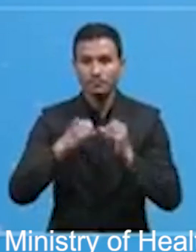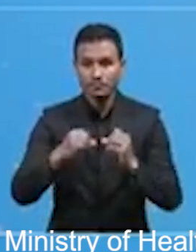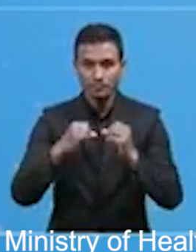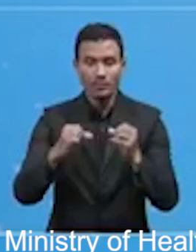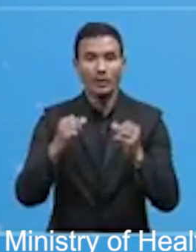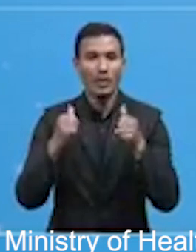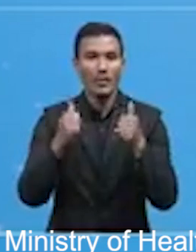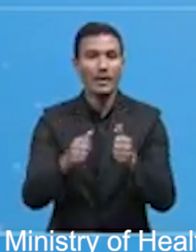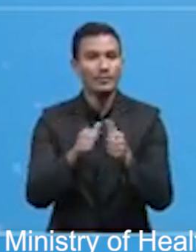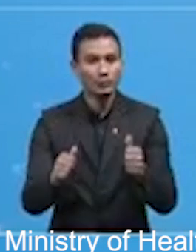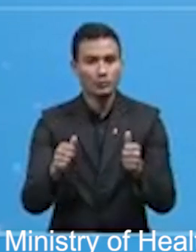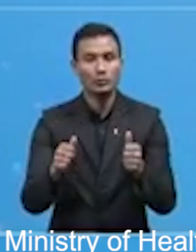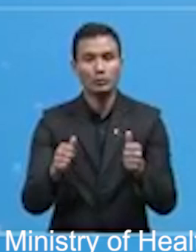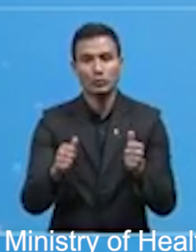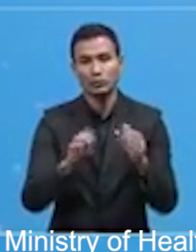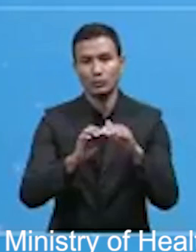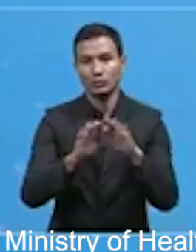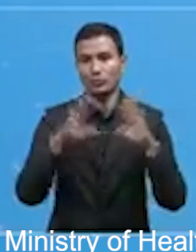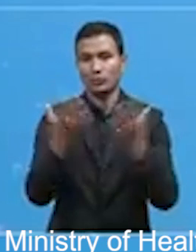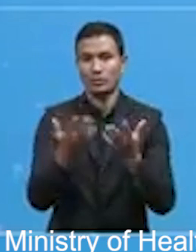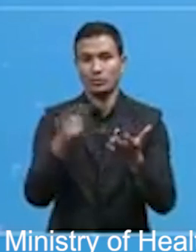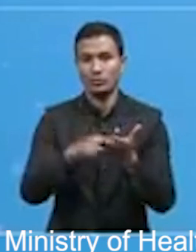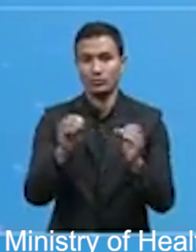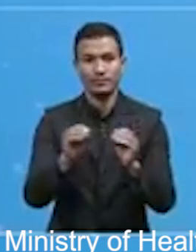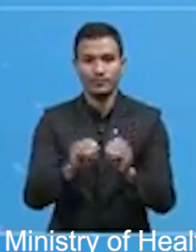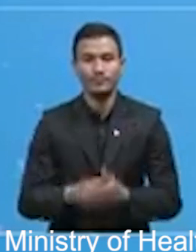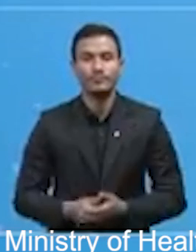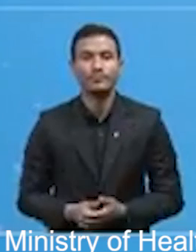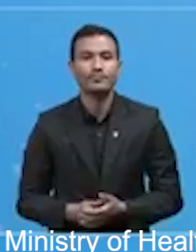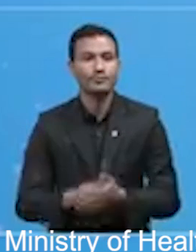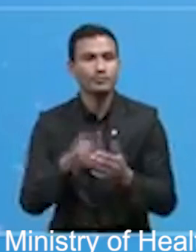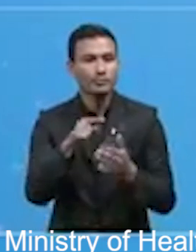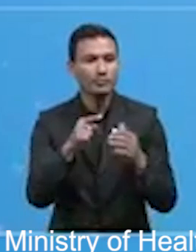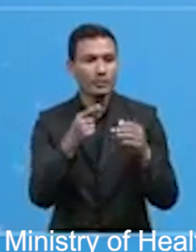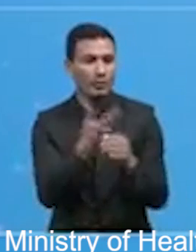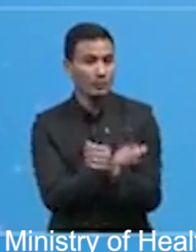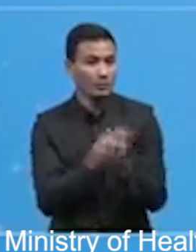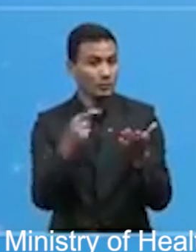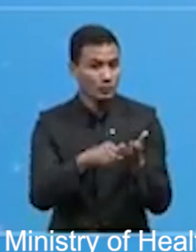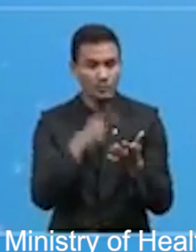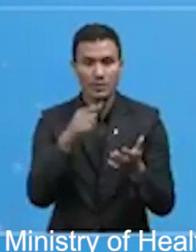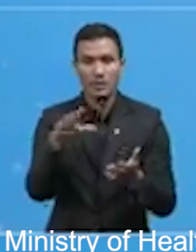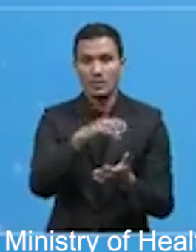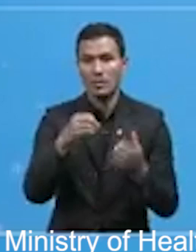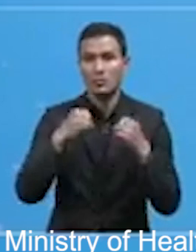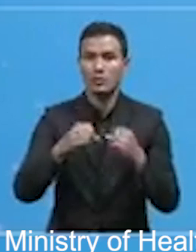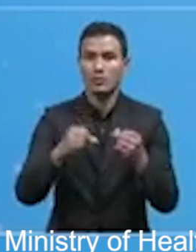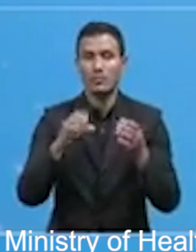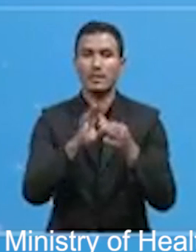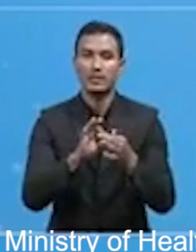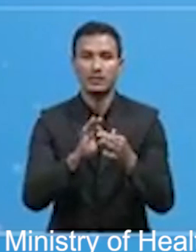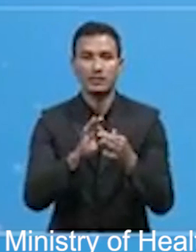प्रयोग अभियानका रूपमा संसारमा सुरु भइसकेको छैन। जुन सुरु हुँदा हामी सबैले प्रयोग गर्न